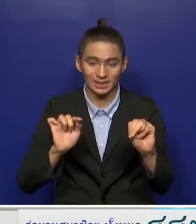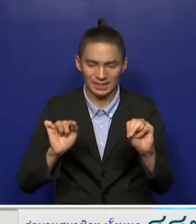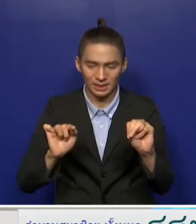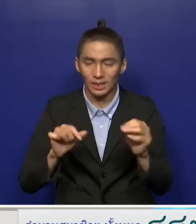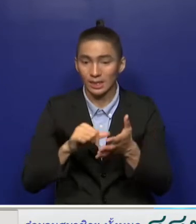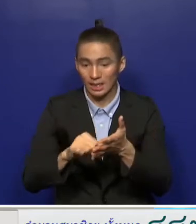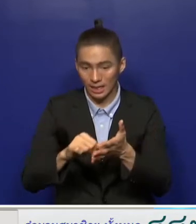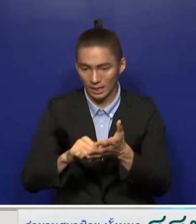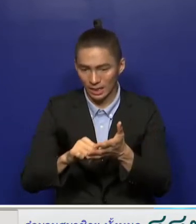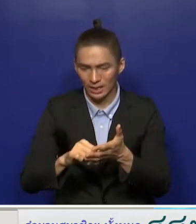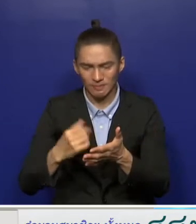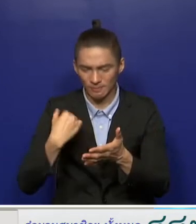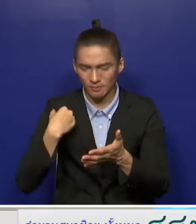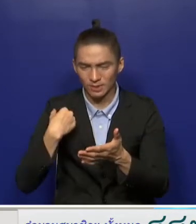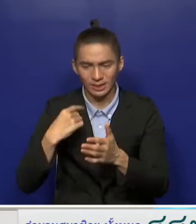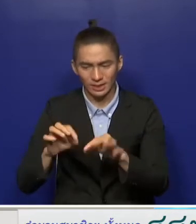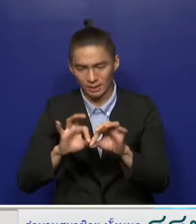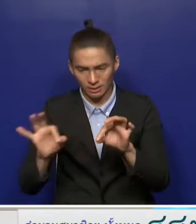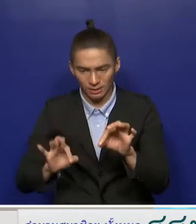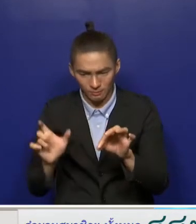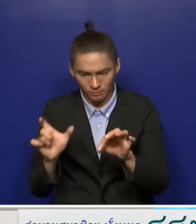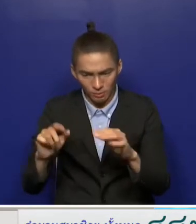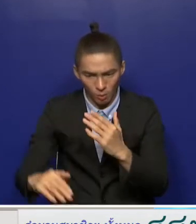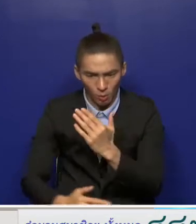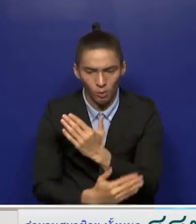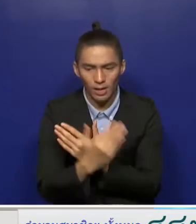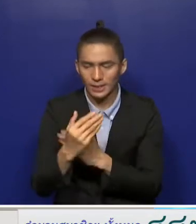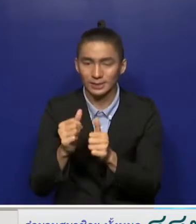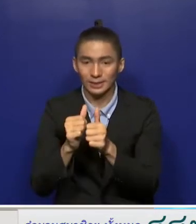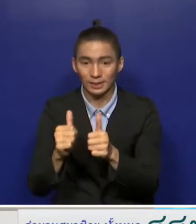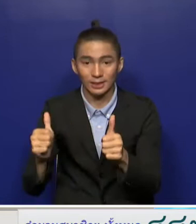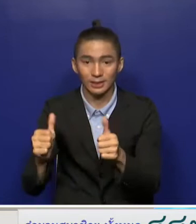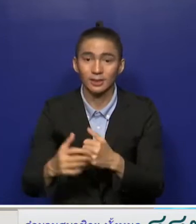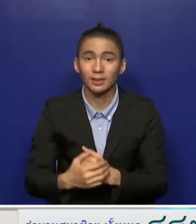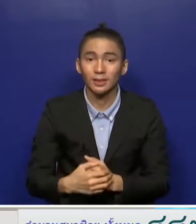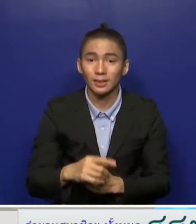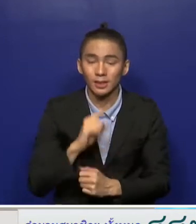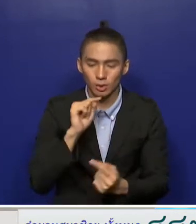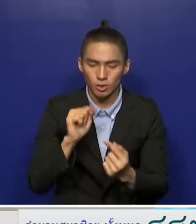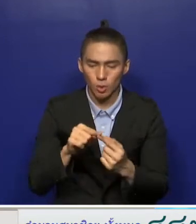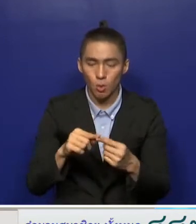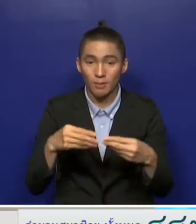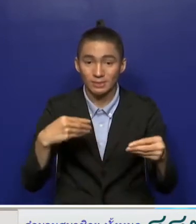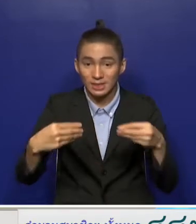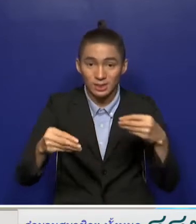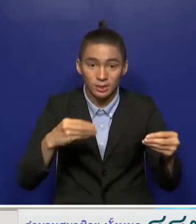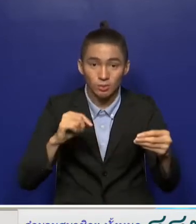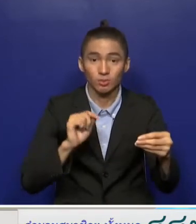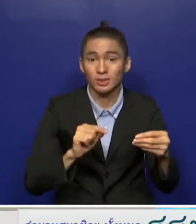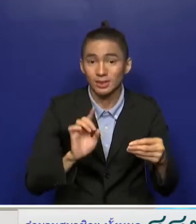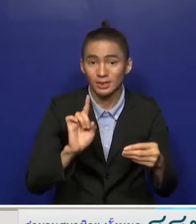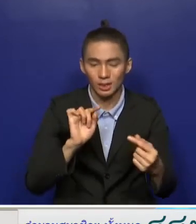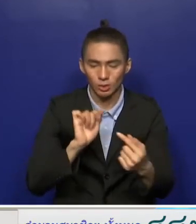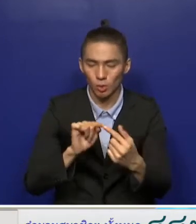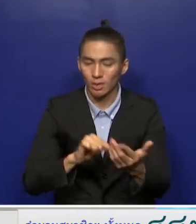ามยิดหุดในเรื่องของการเสนอ